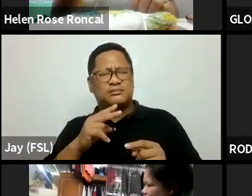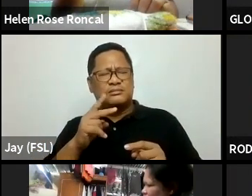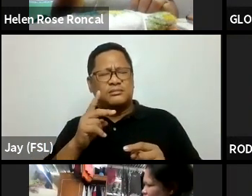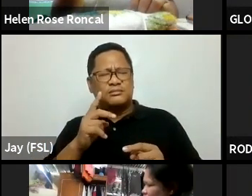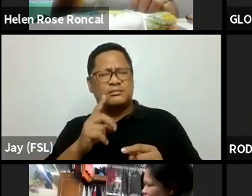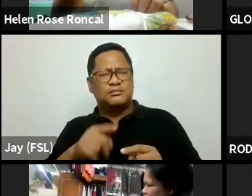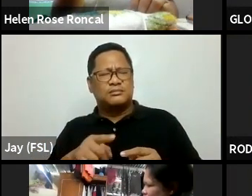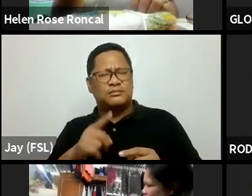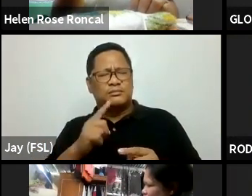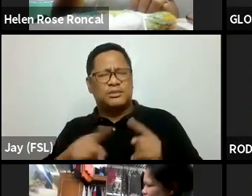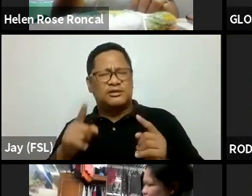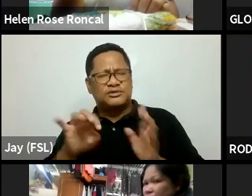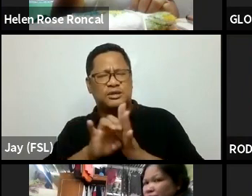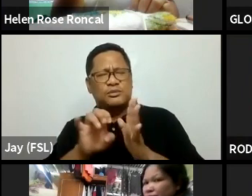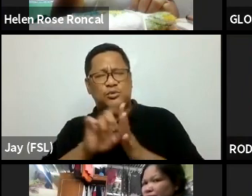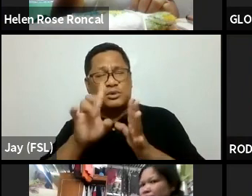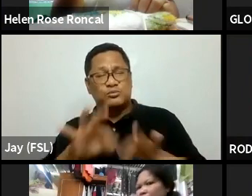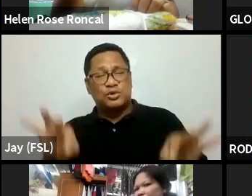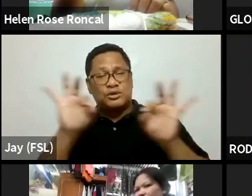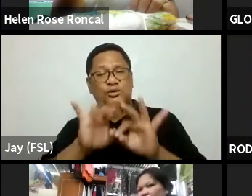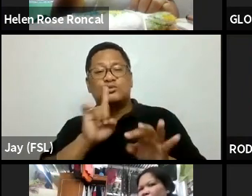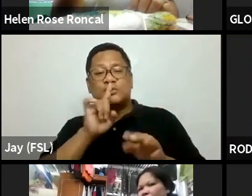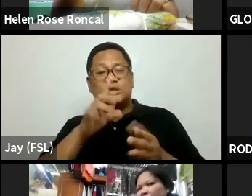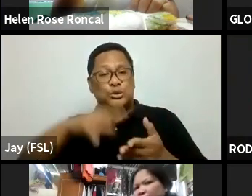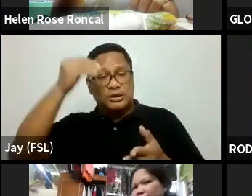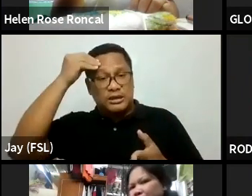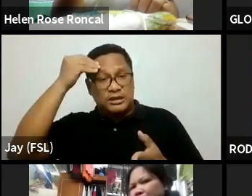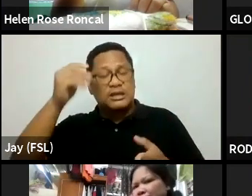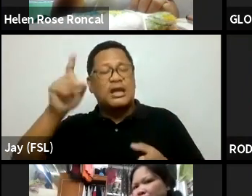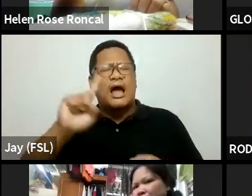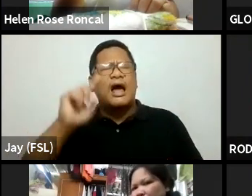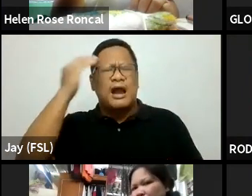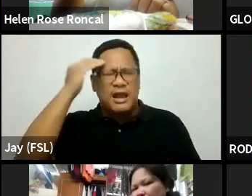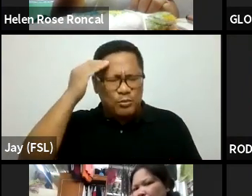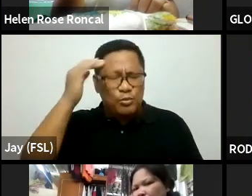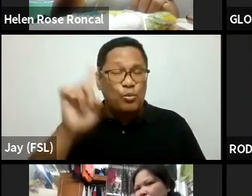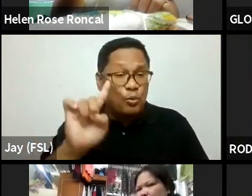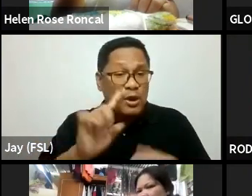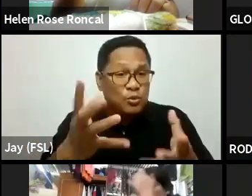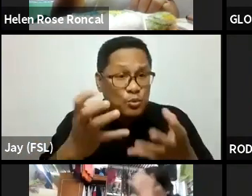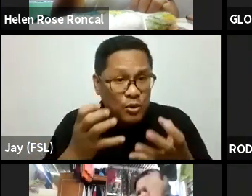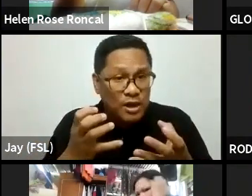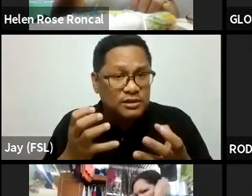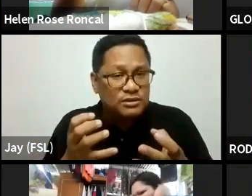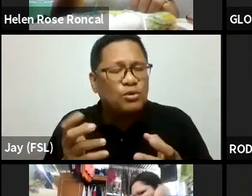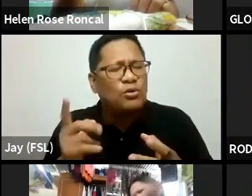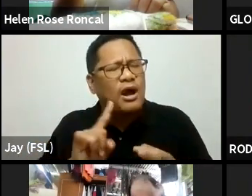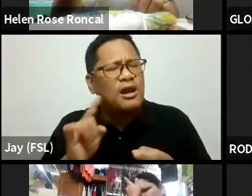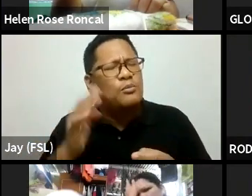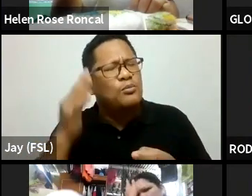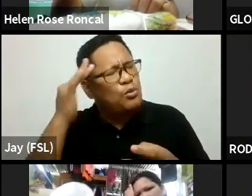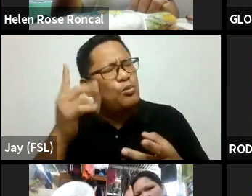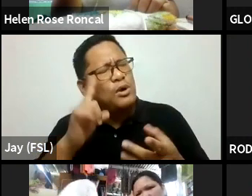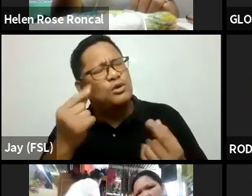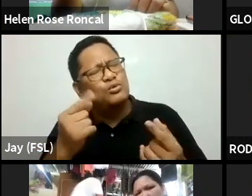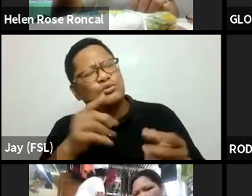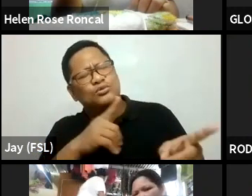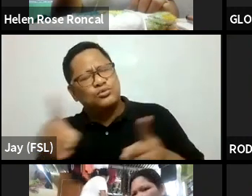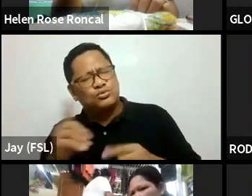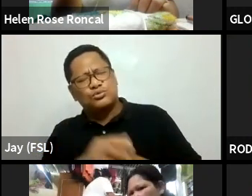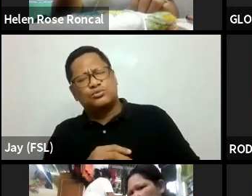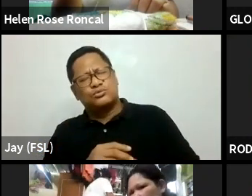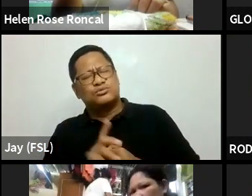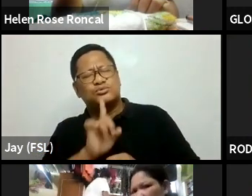think yun yung isa sa pinaka-importante, malaman. Alam mo kung anong gusto mo. Alam mo kung anong gusto mong gawin. Alam.